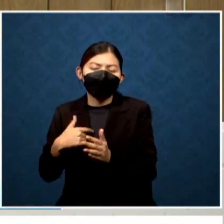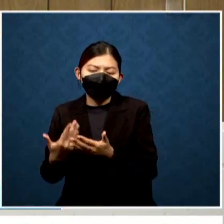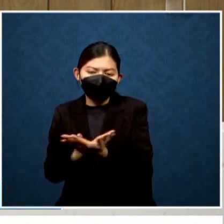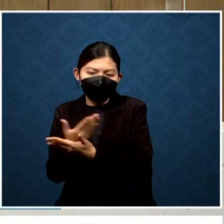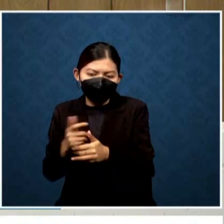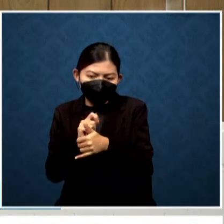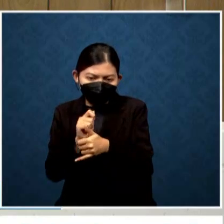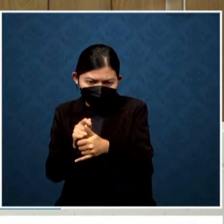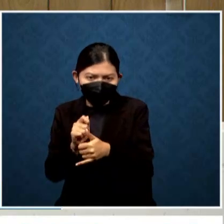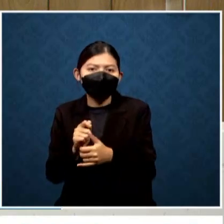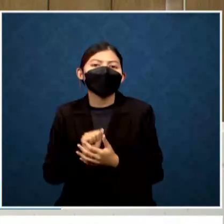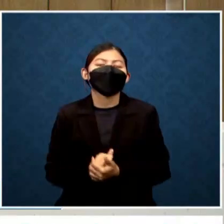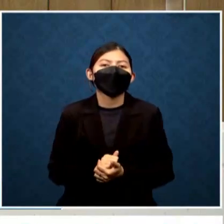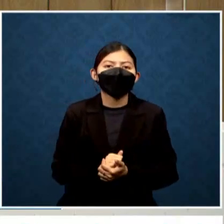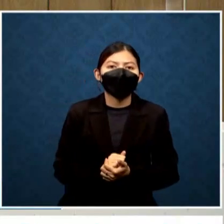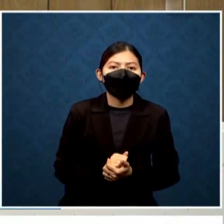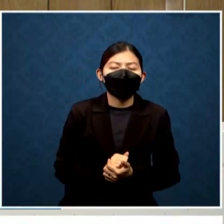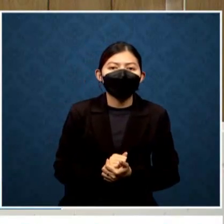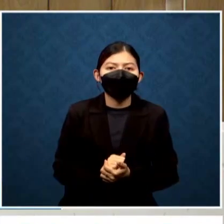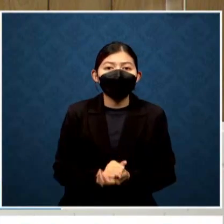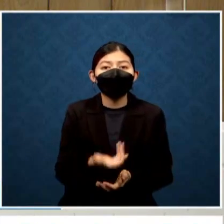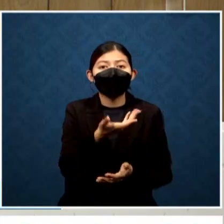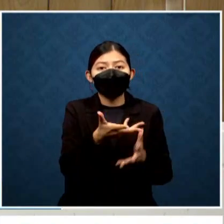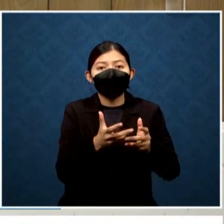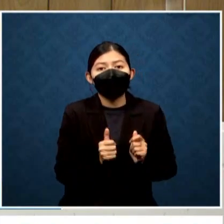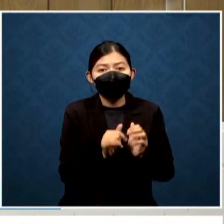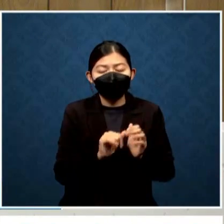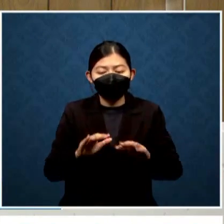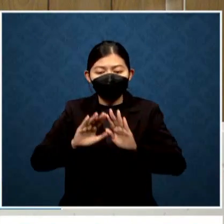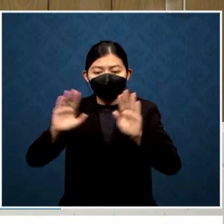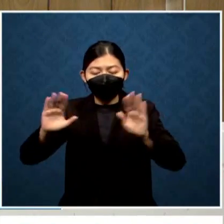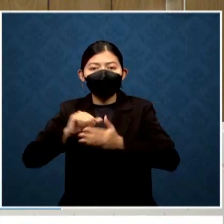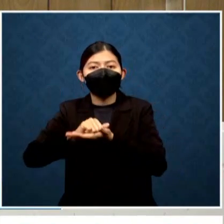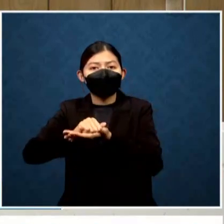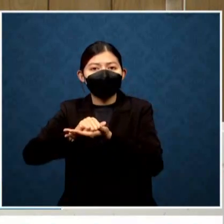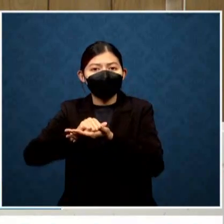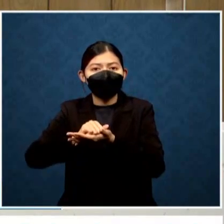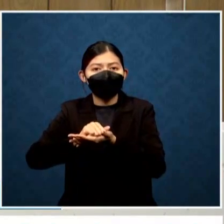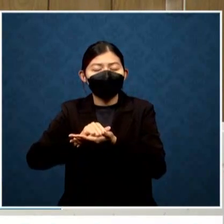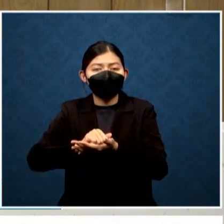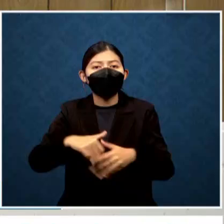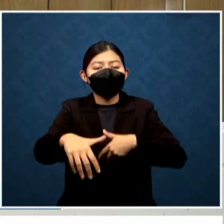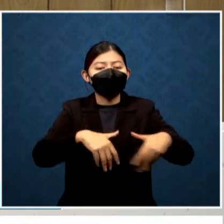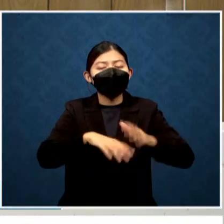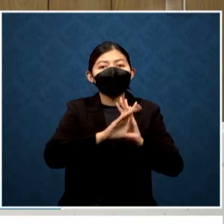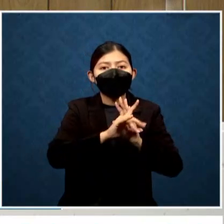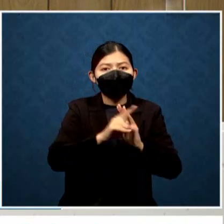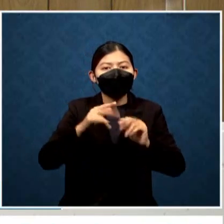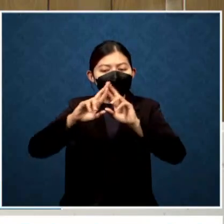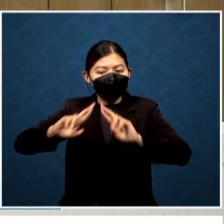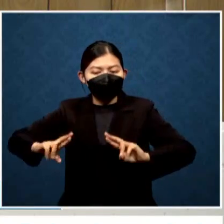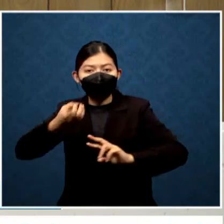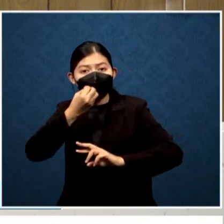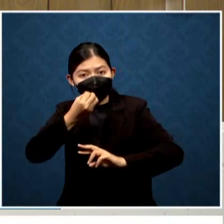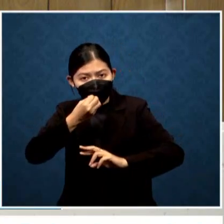ก็เรียนการขออนุญาตในเรื่อง Mountain Bee เนี่ยเขาขออนุญาตที่ท้องถิ่นบอกเป็นร้านอาหารแล้